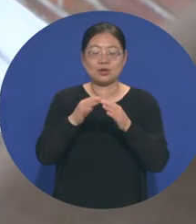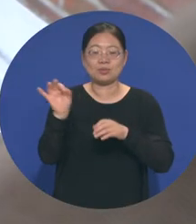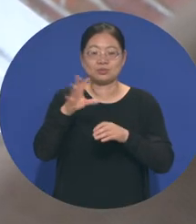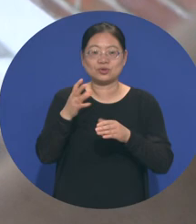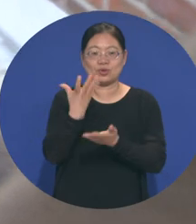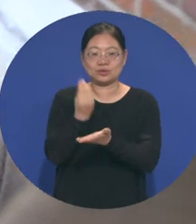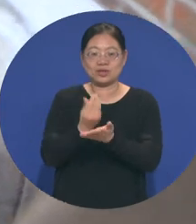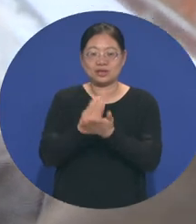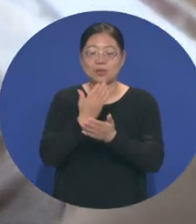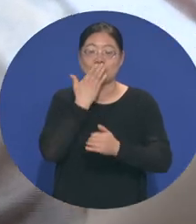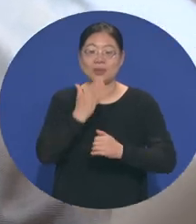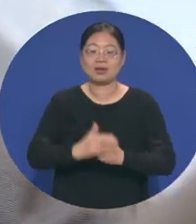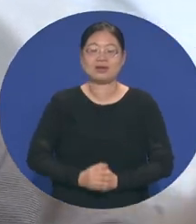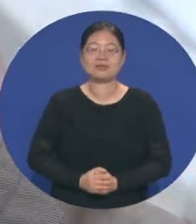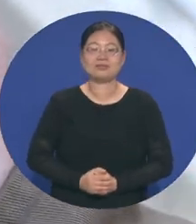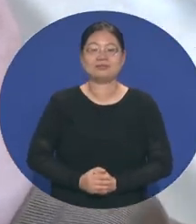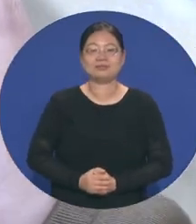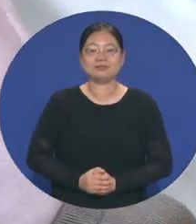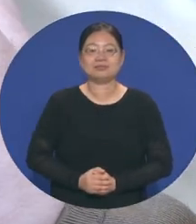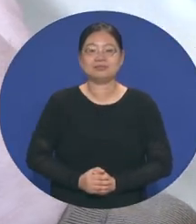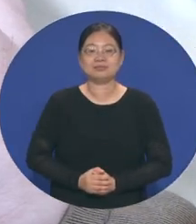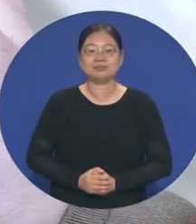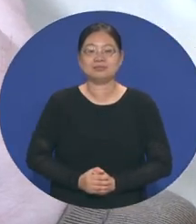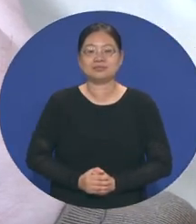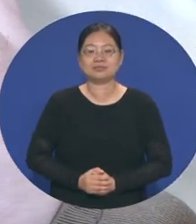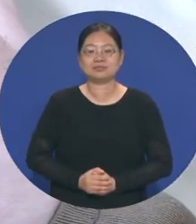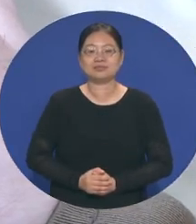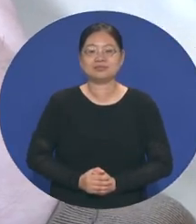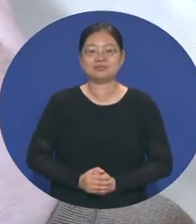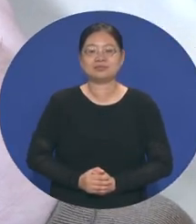있습니다 GTV 뉴스 최창순입니다